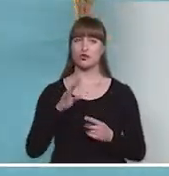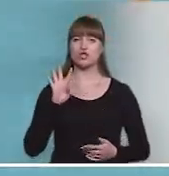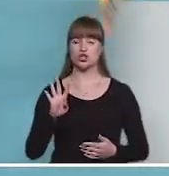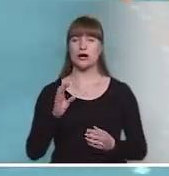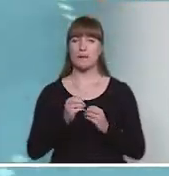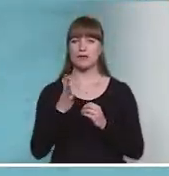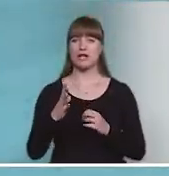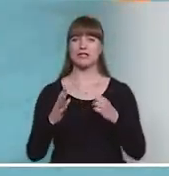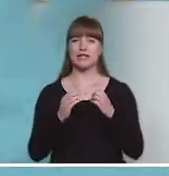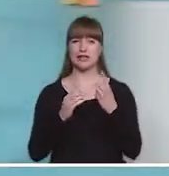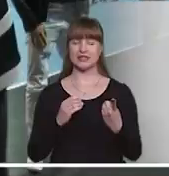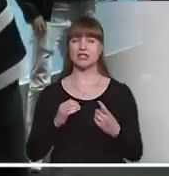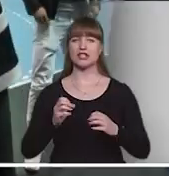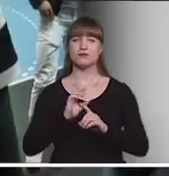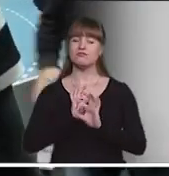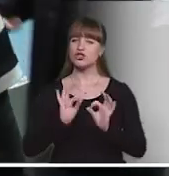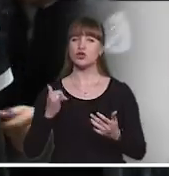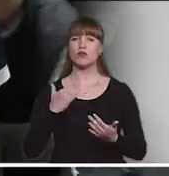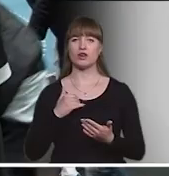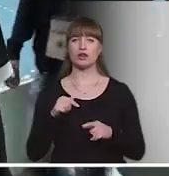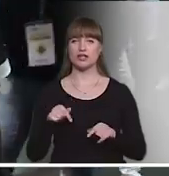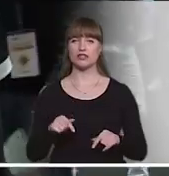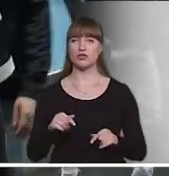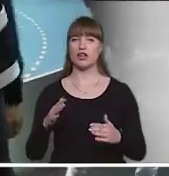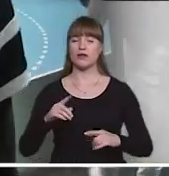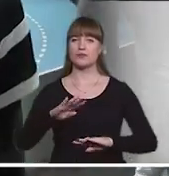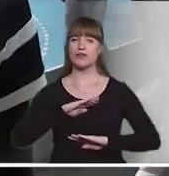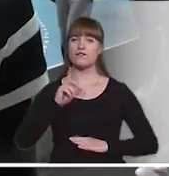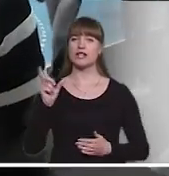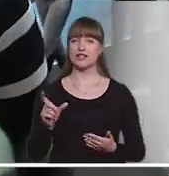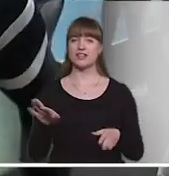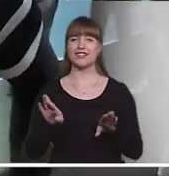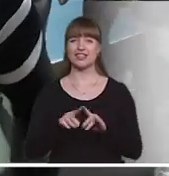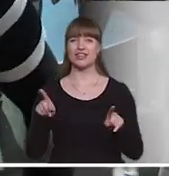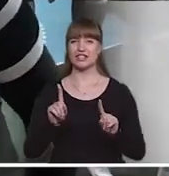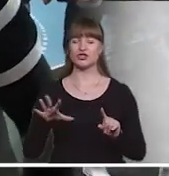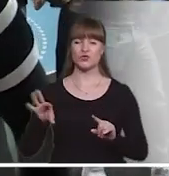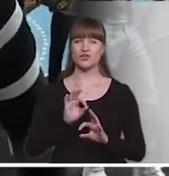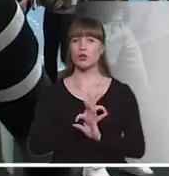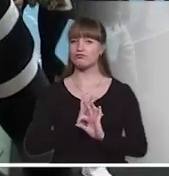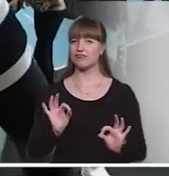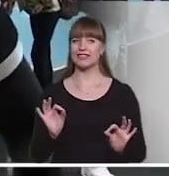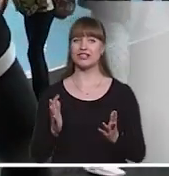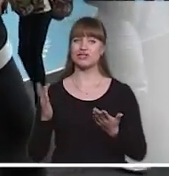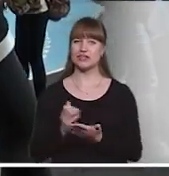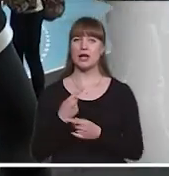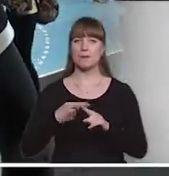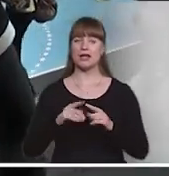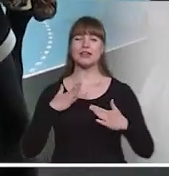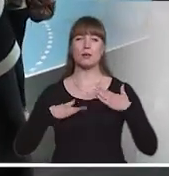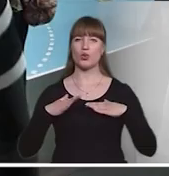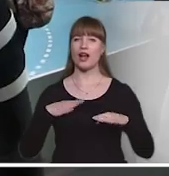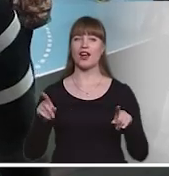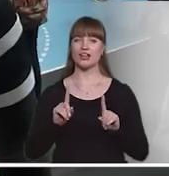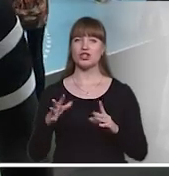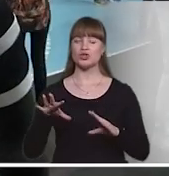плюс 4, 15-11. Здорово у нас действовали вратари. Вот. Так что все отлично сложилось, и мы этому рады,